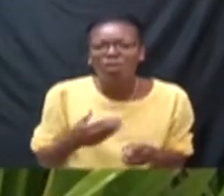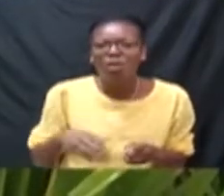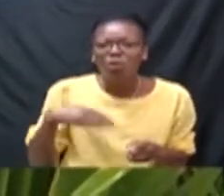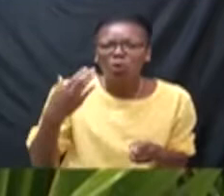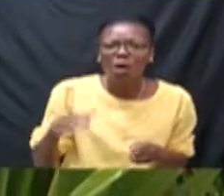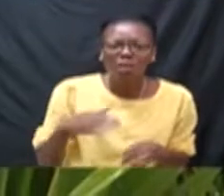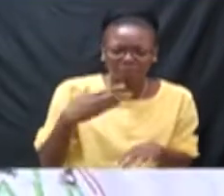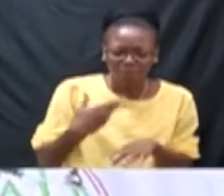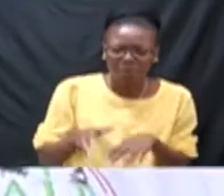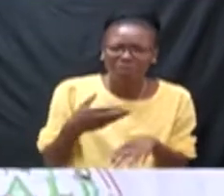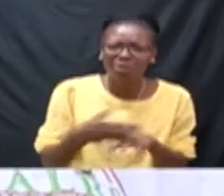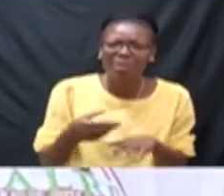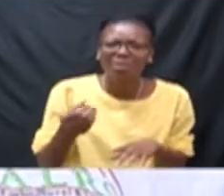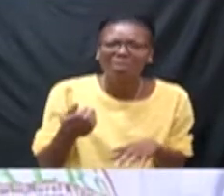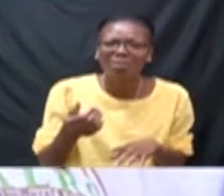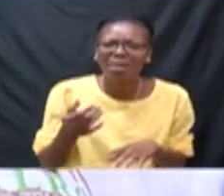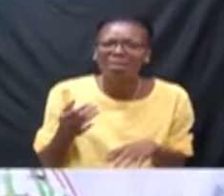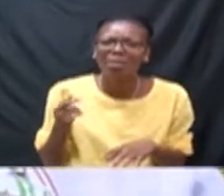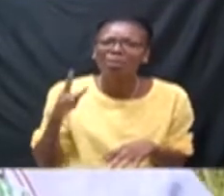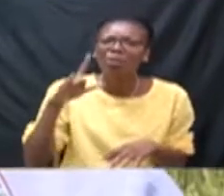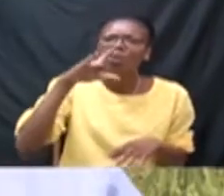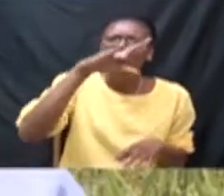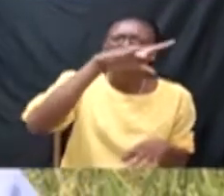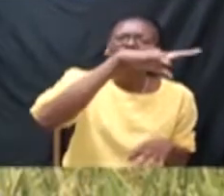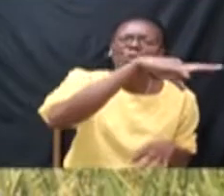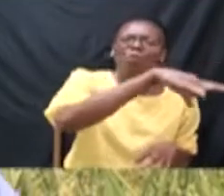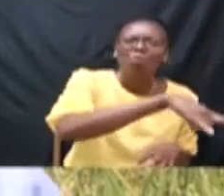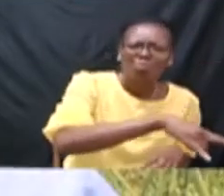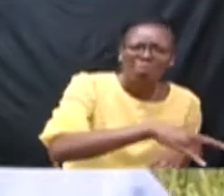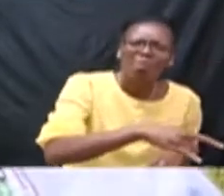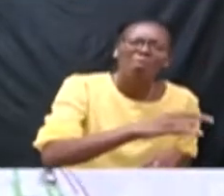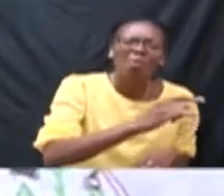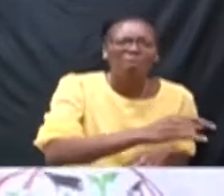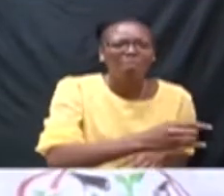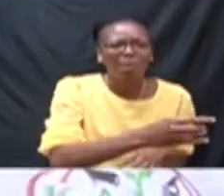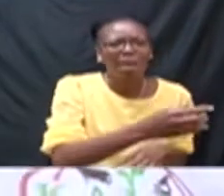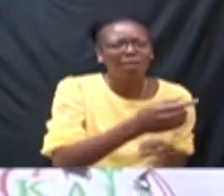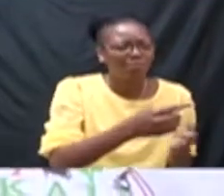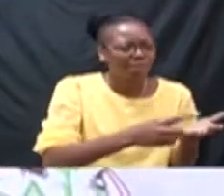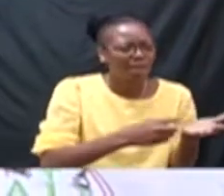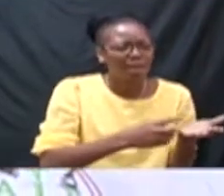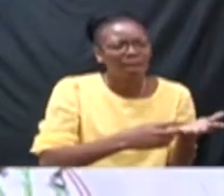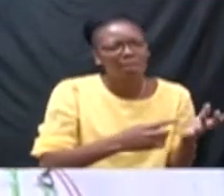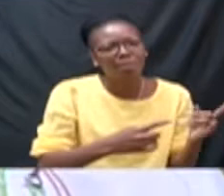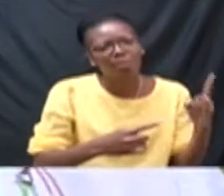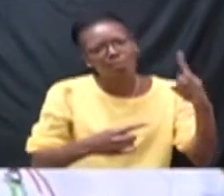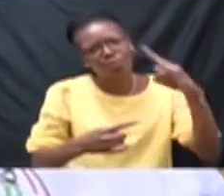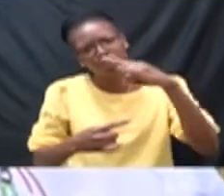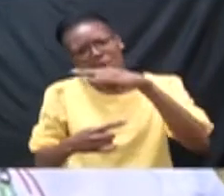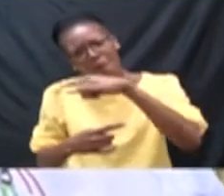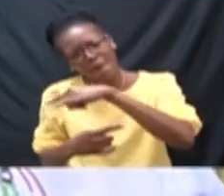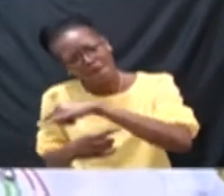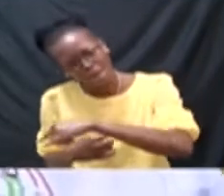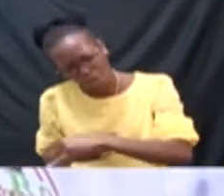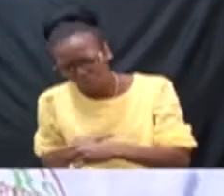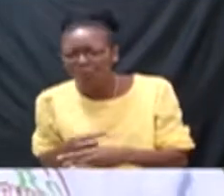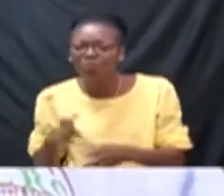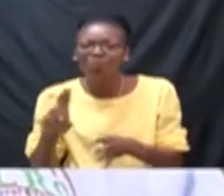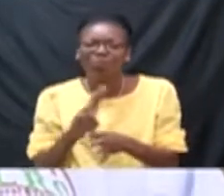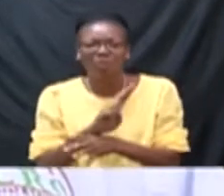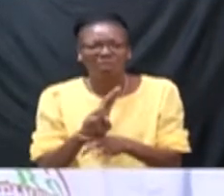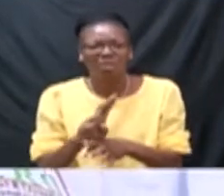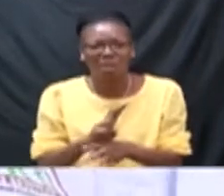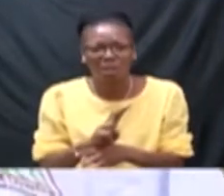kigeni. Vile tunasema ni kwa wakati huu Kenya ina import mchele nyingi sana.